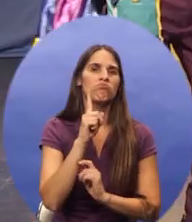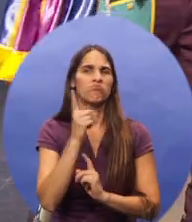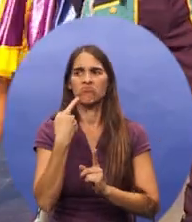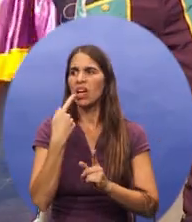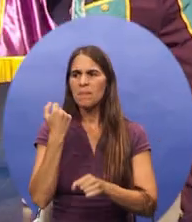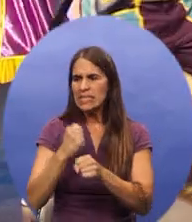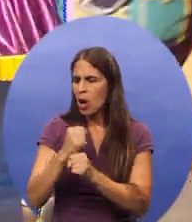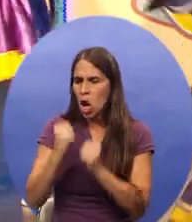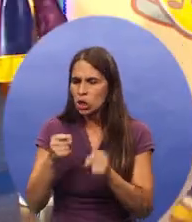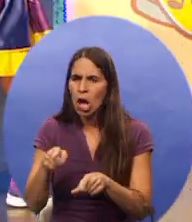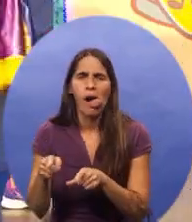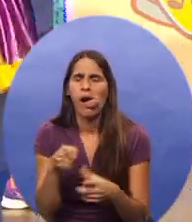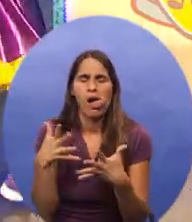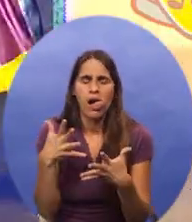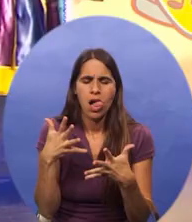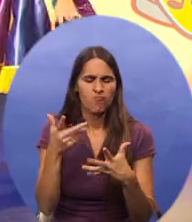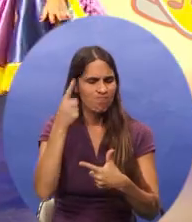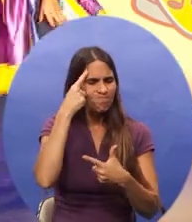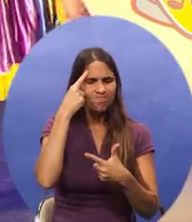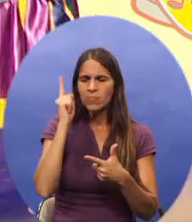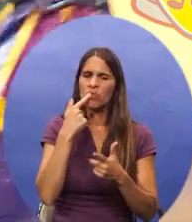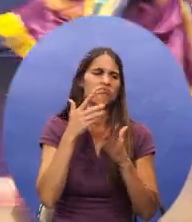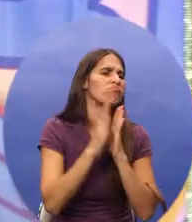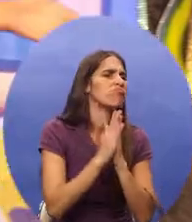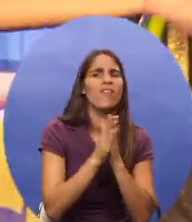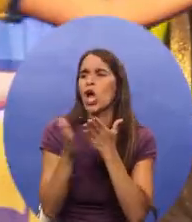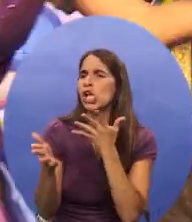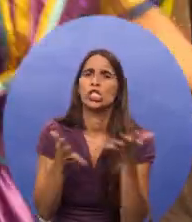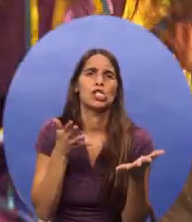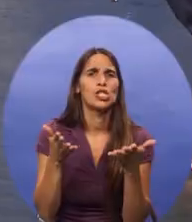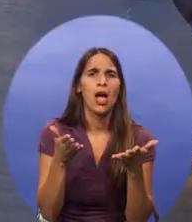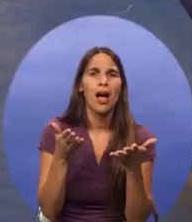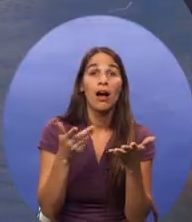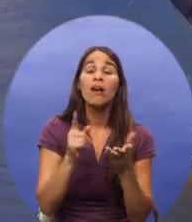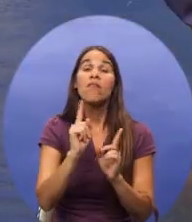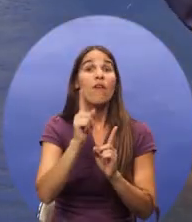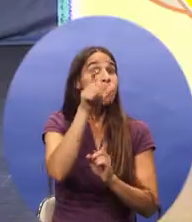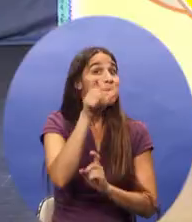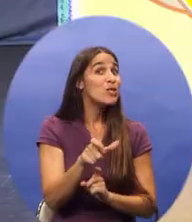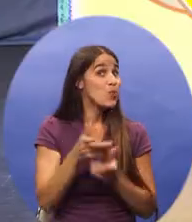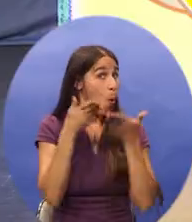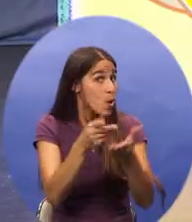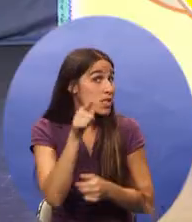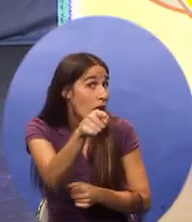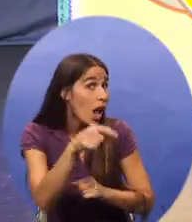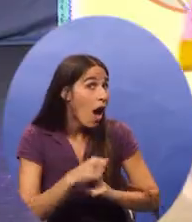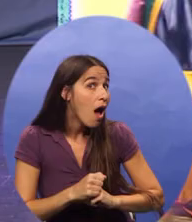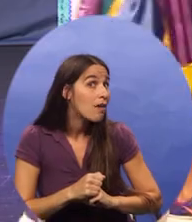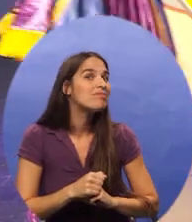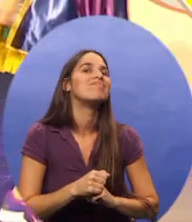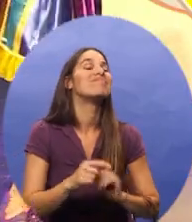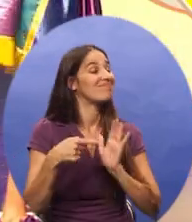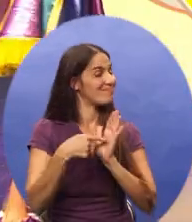אם המשימה היא קשה אתה אומר זרה בבקשה ואז מי שהוא לך